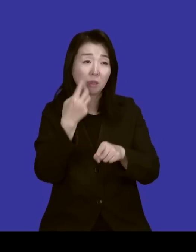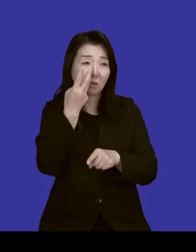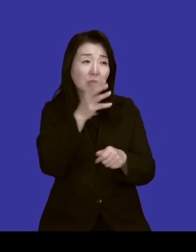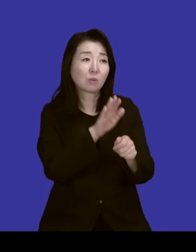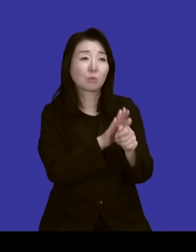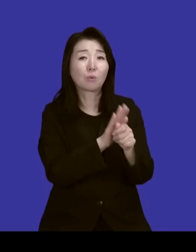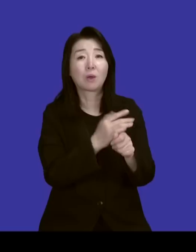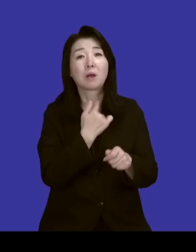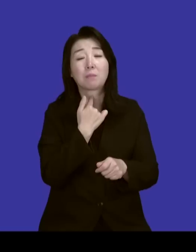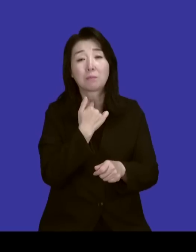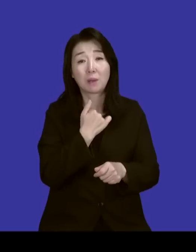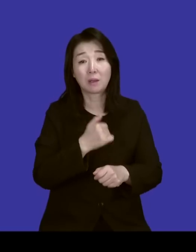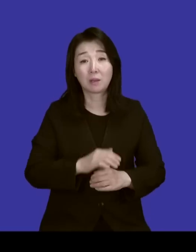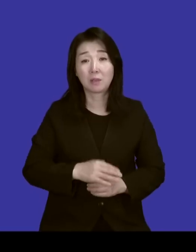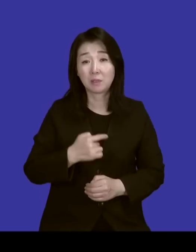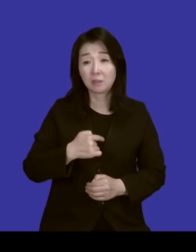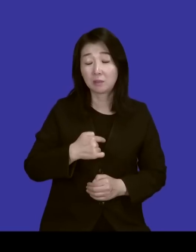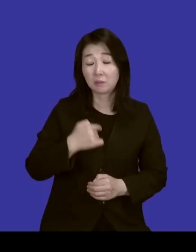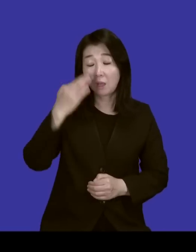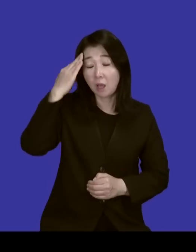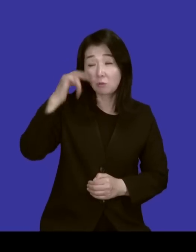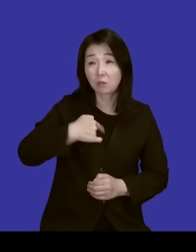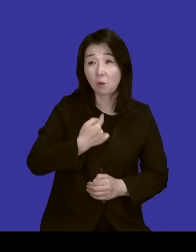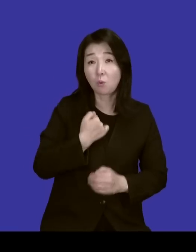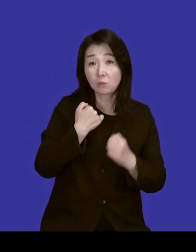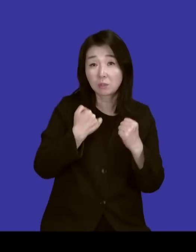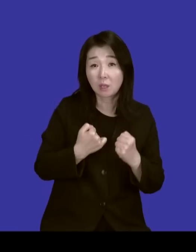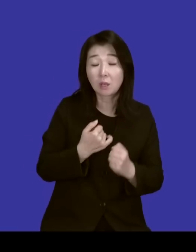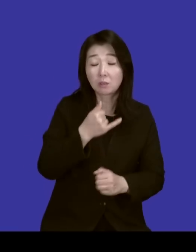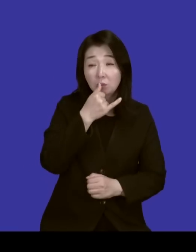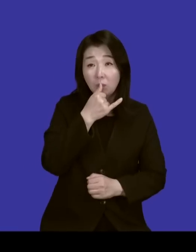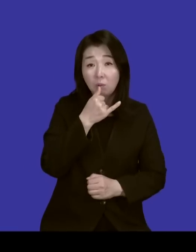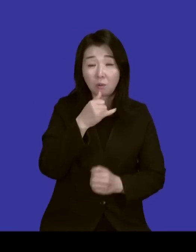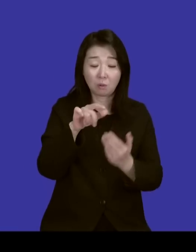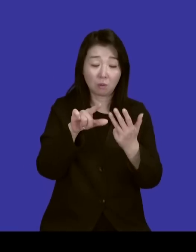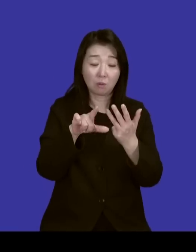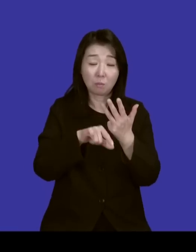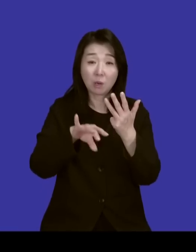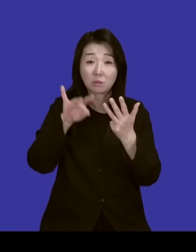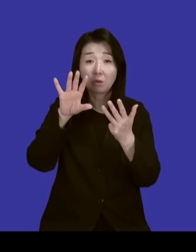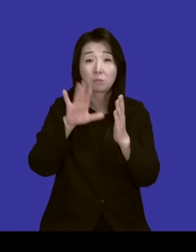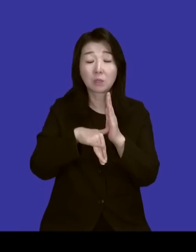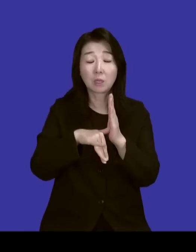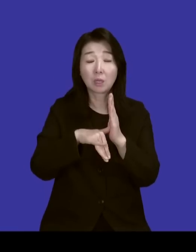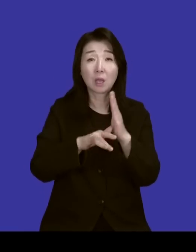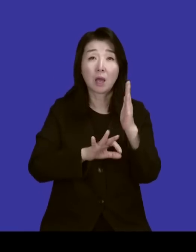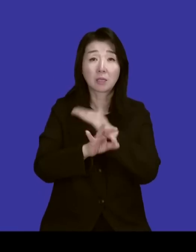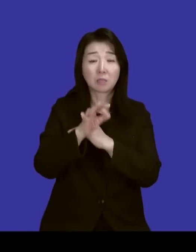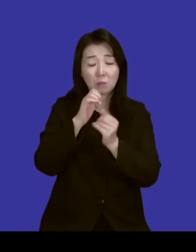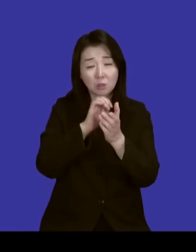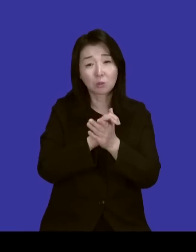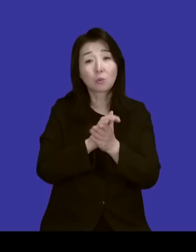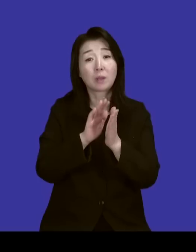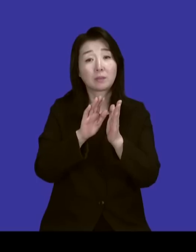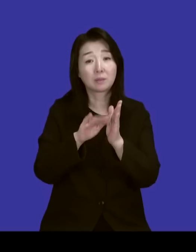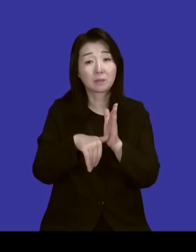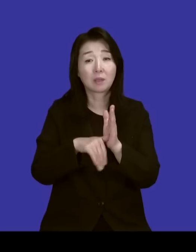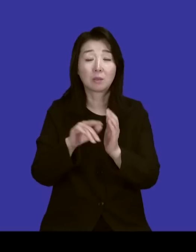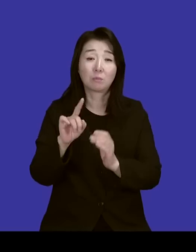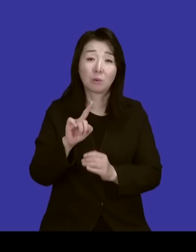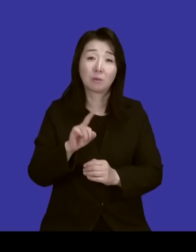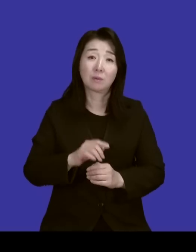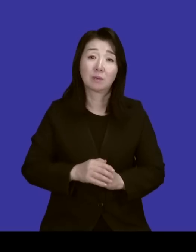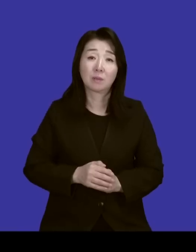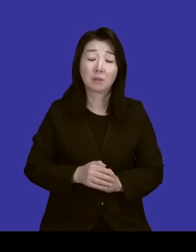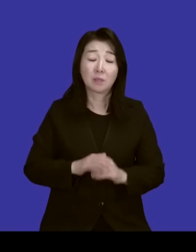했고 네네. 저 혼자 있었는데 8월 초순에 예. 아침에 이렇게 기도를 하는데 네. 한